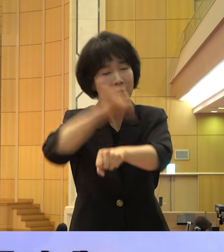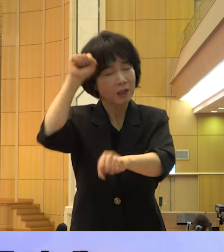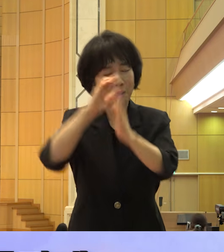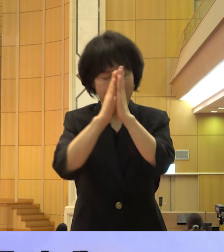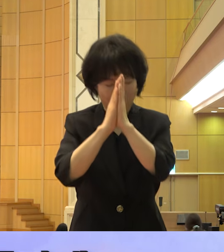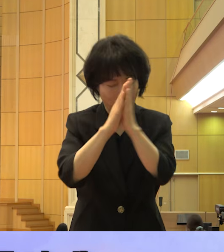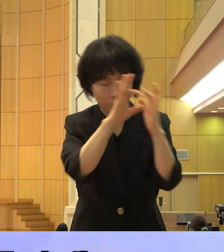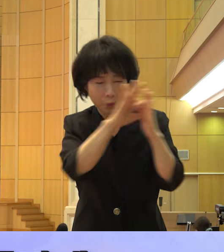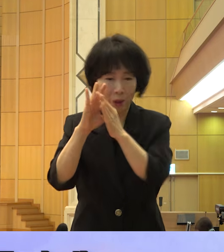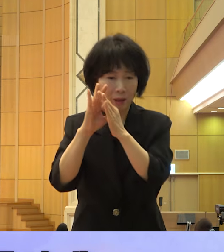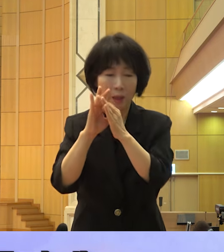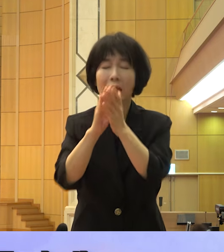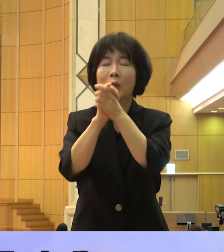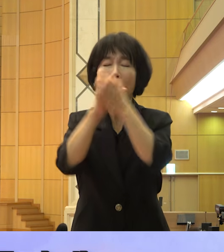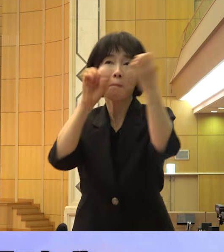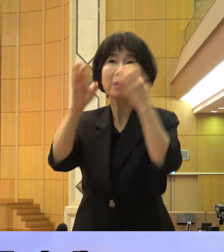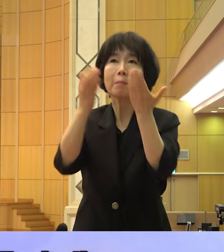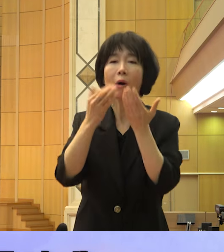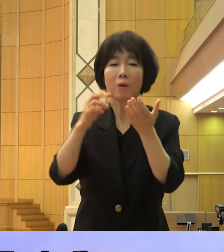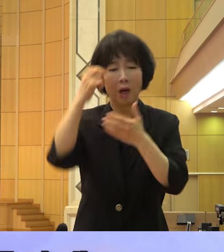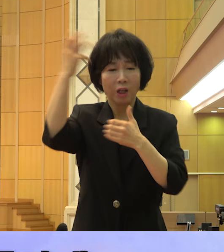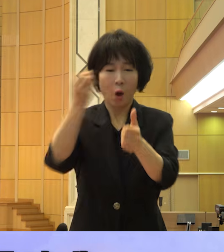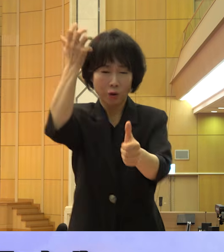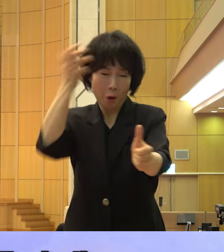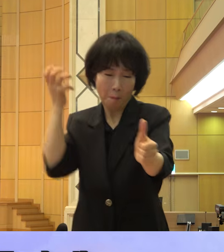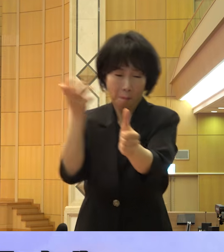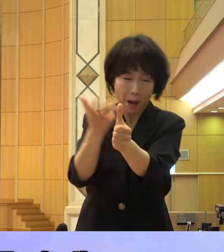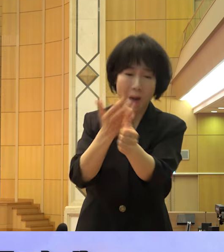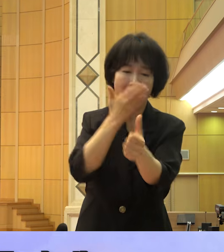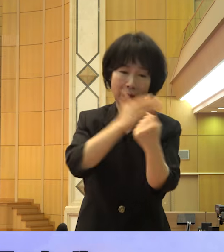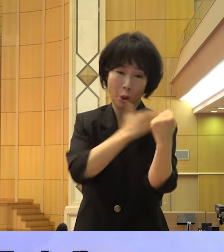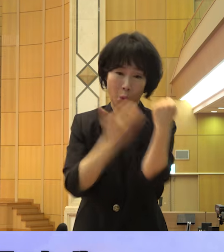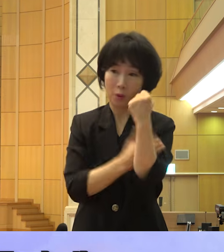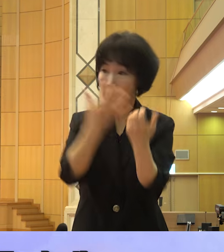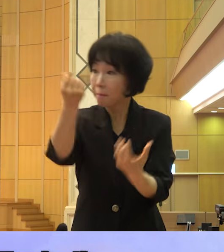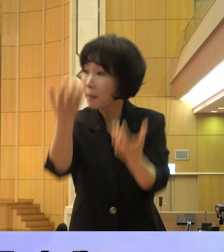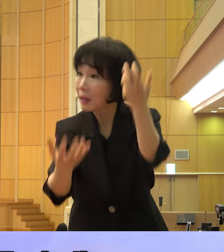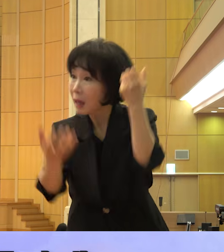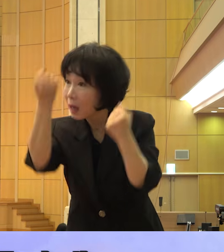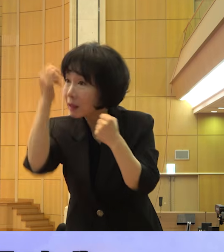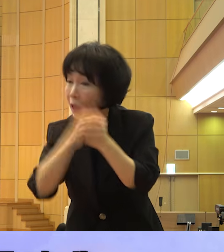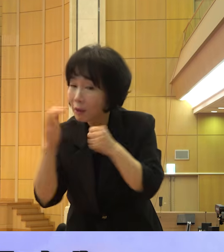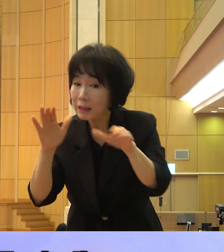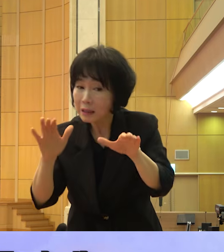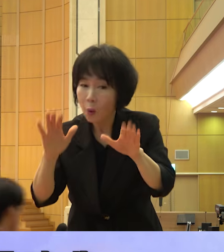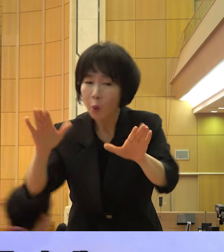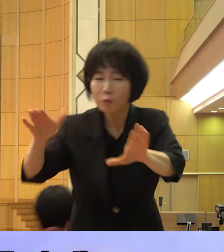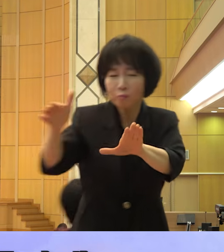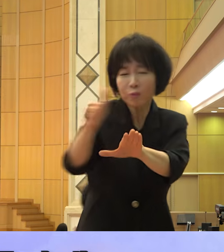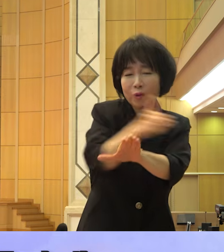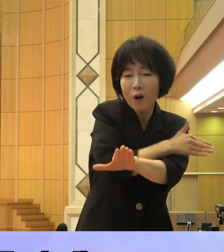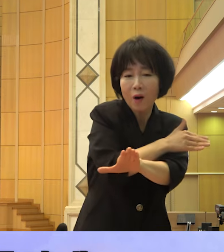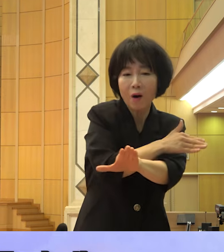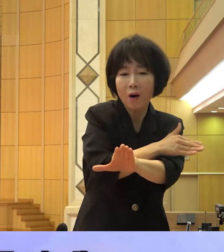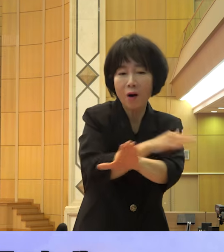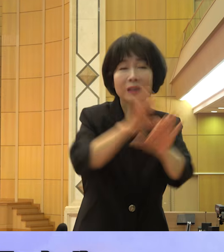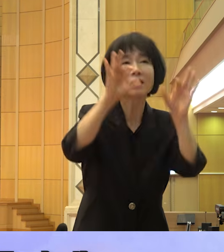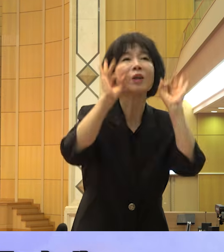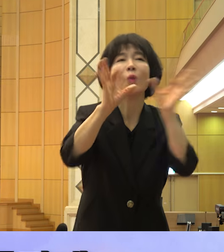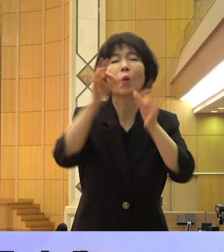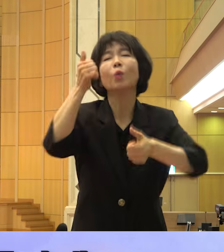통해서 응답받고 성령이 충만한 가운데 권능을 받았사오니 오늘부터 있을